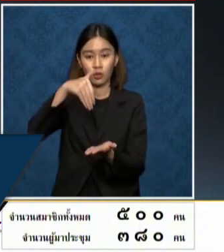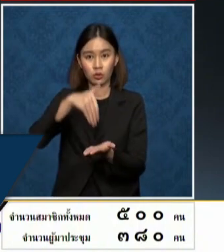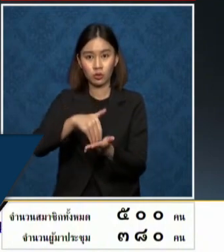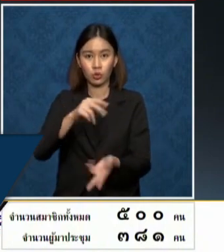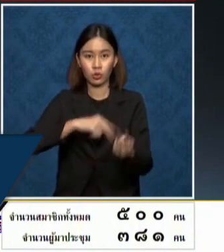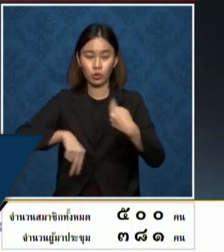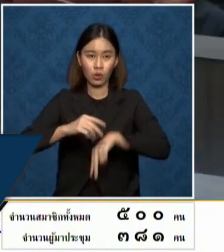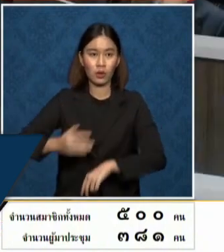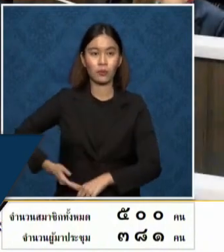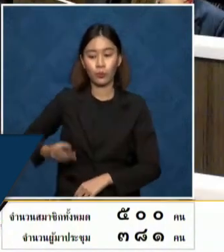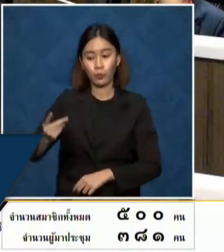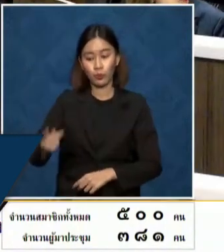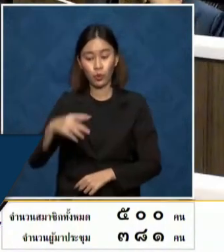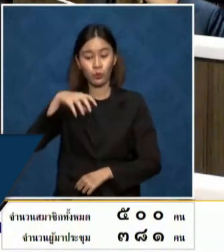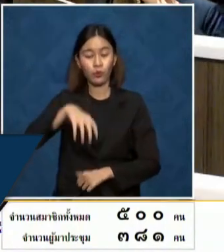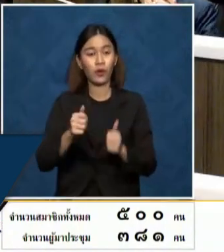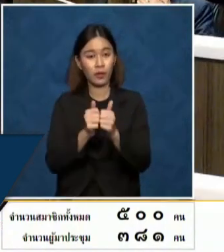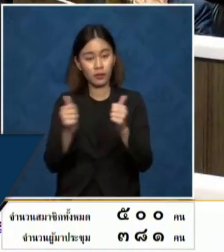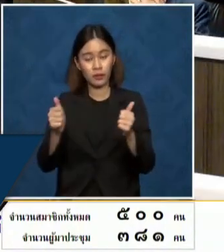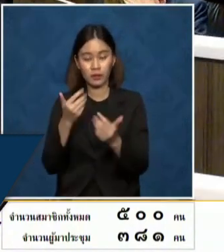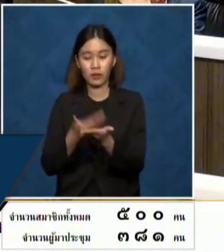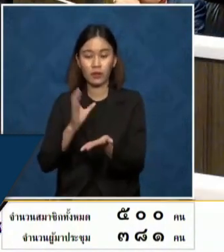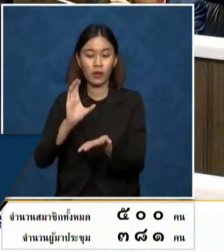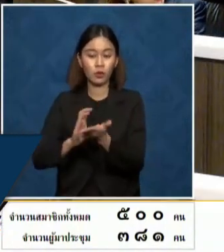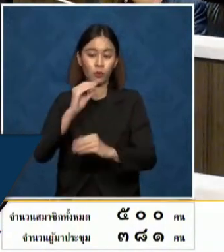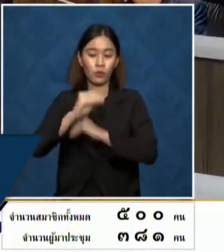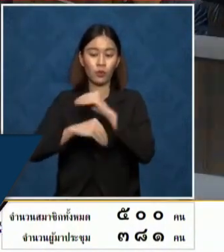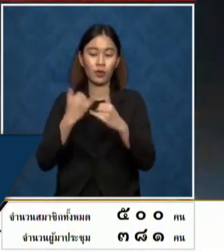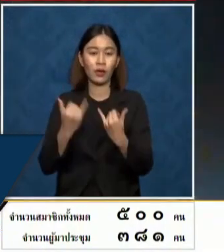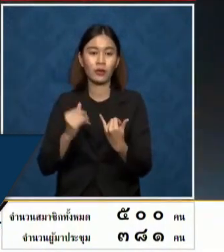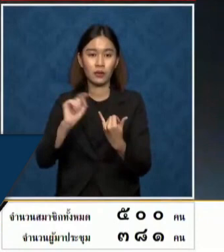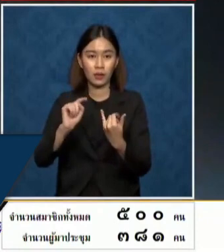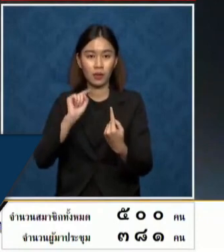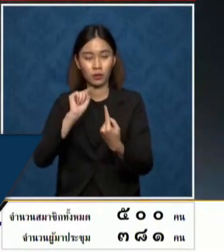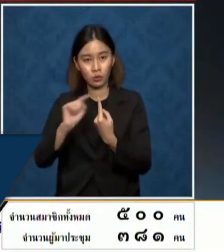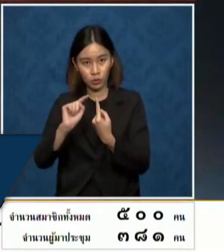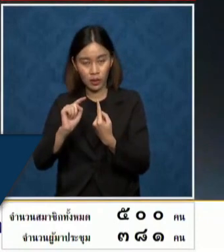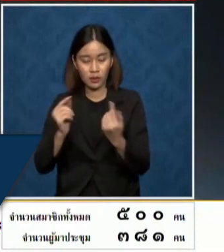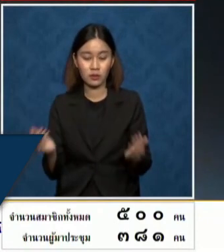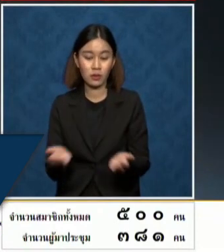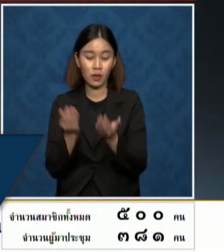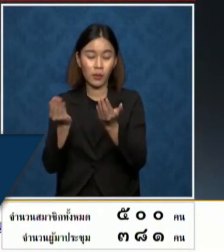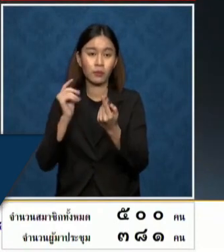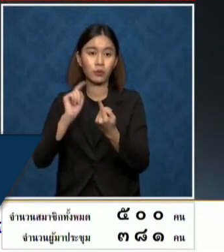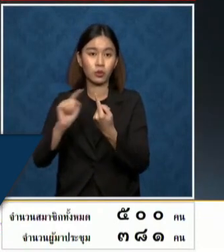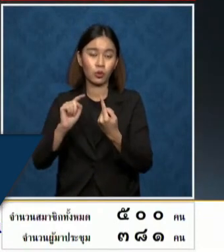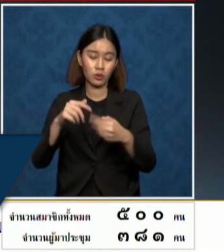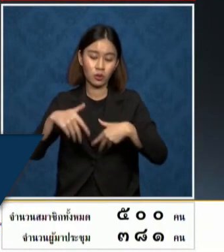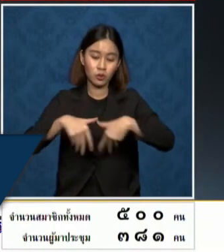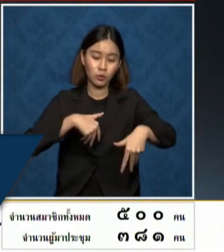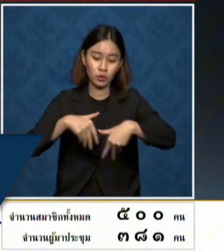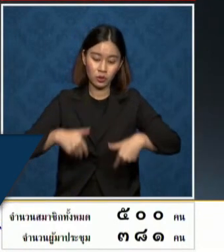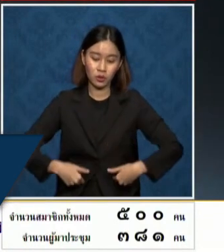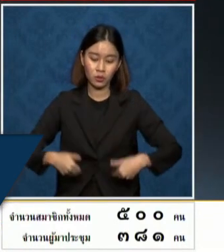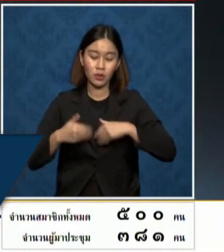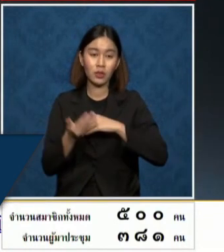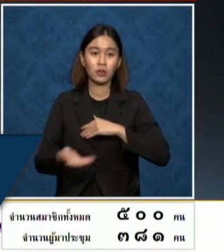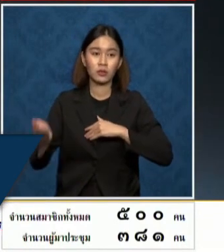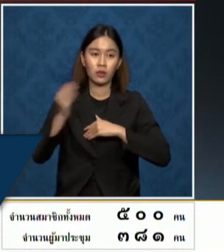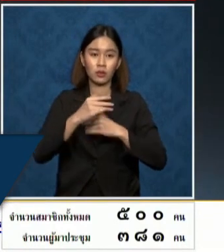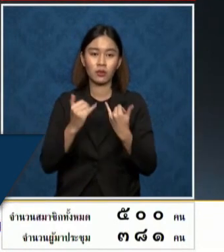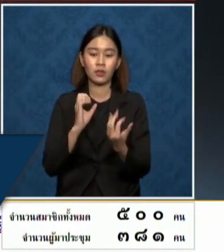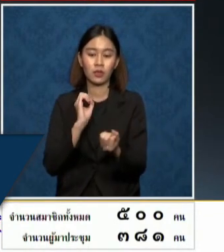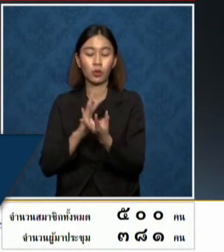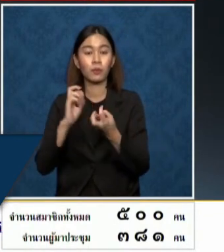สุนัขจรจัดถือเป็นเรื่องที่ดีครับแต่งบประมาณของโครงการนี้ในด้านการเสริมสร้างศักยภาพด้านชุมชนและวิถีชีวิตกลับมี